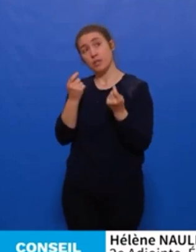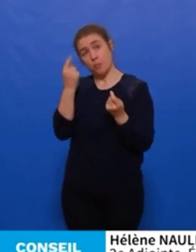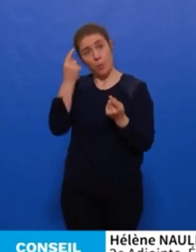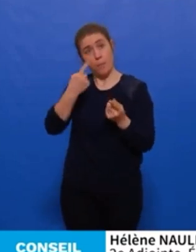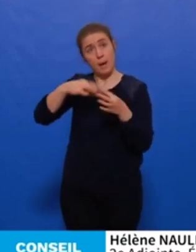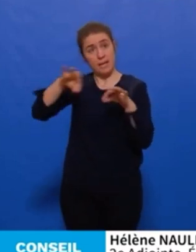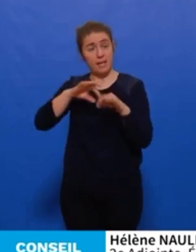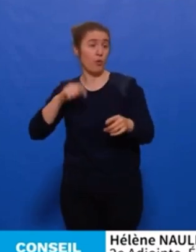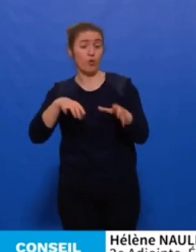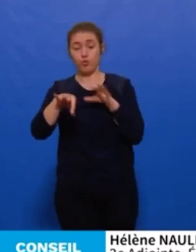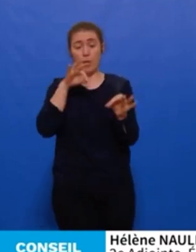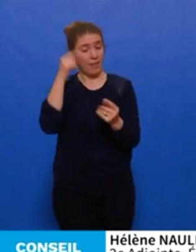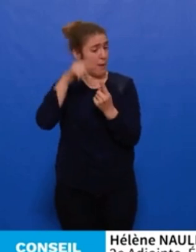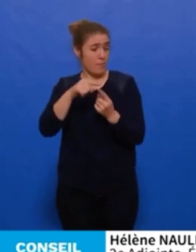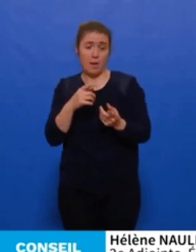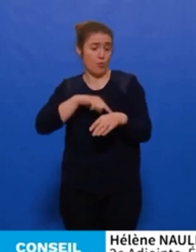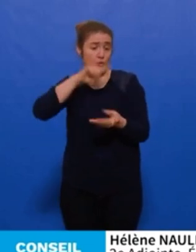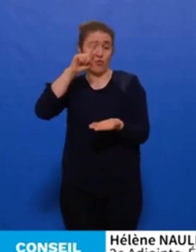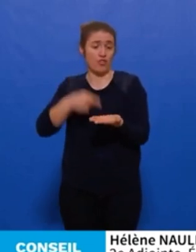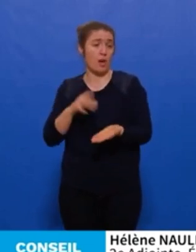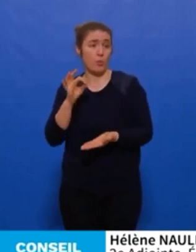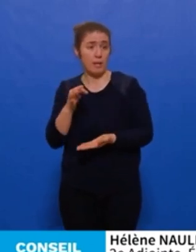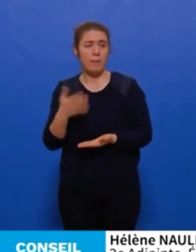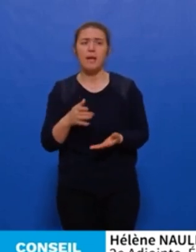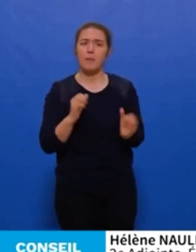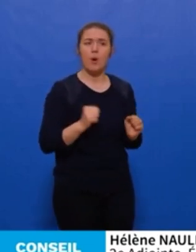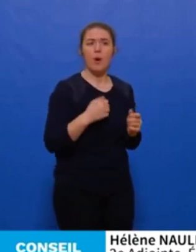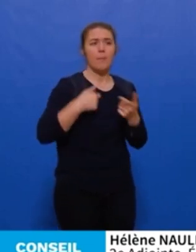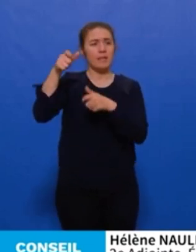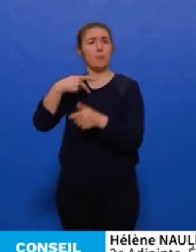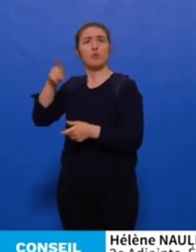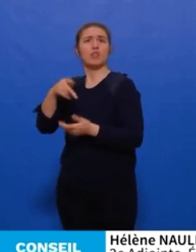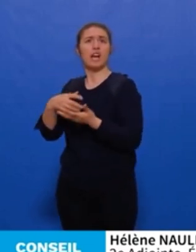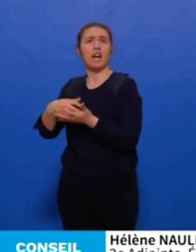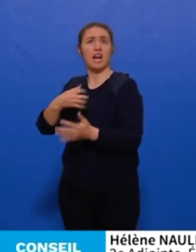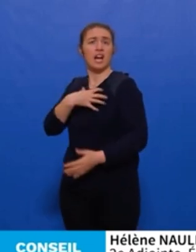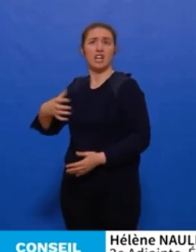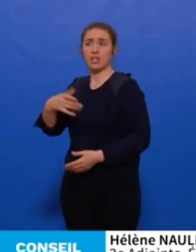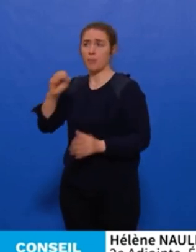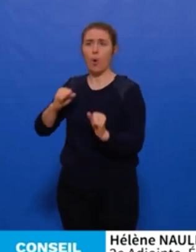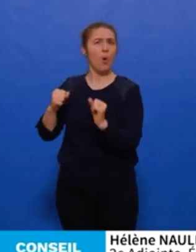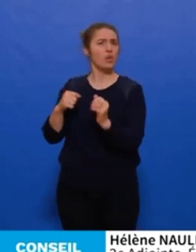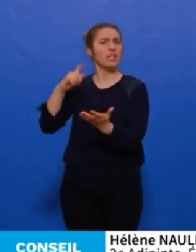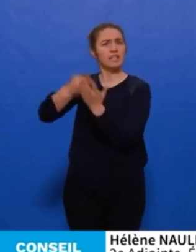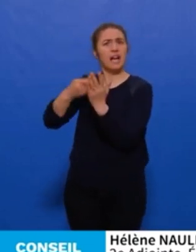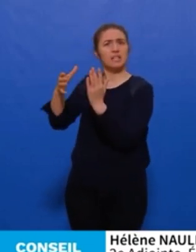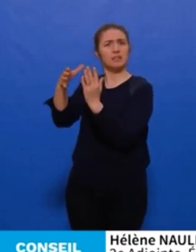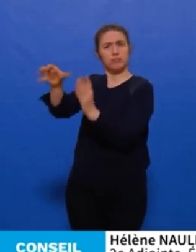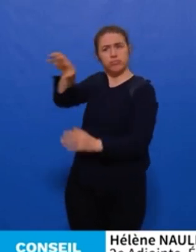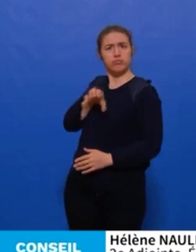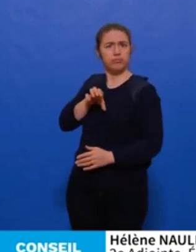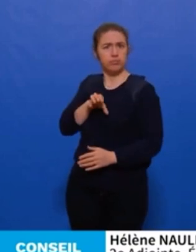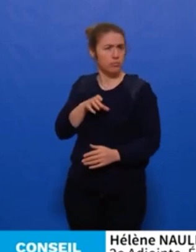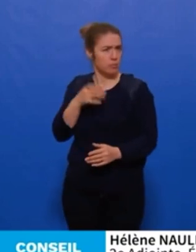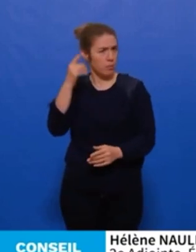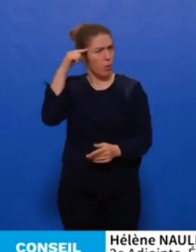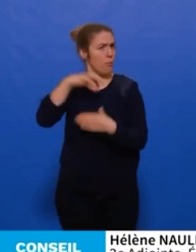faits. Je vous rappelle qu'il y a encore des possibilités de taxer les plus riches et des super profits. Il y a des solutions pour pouvoir